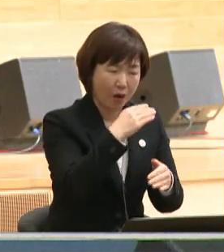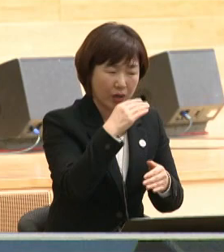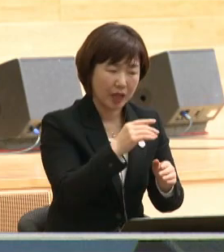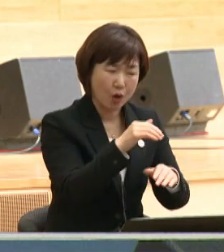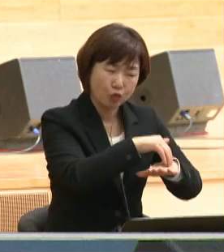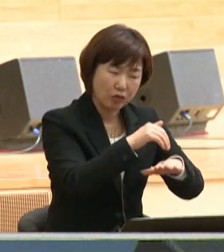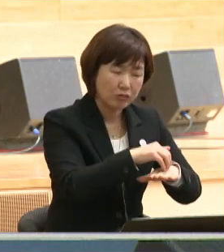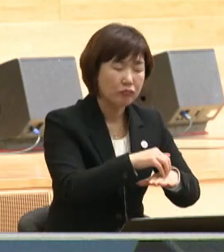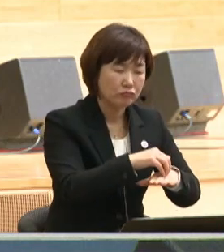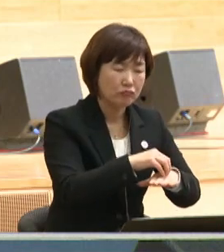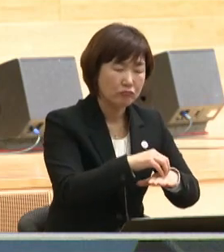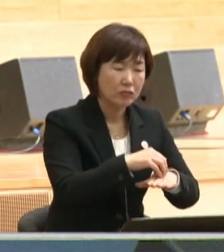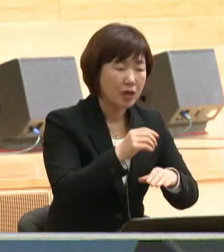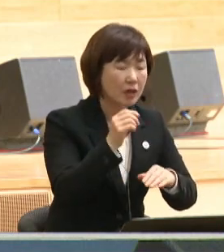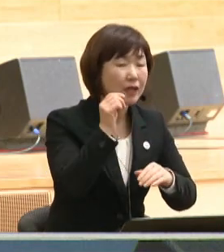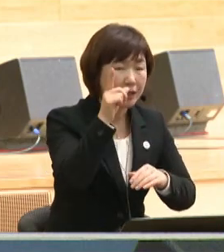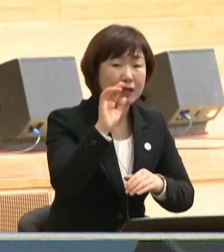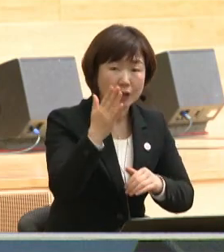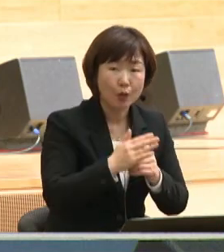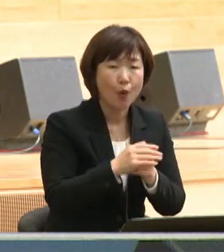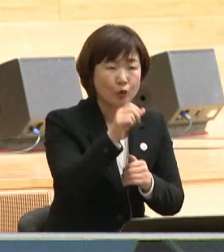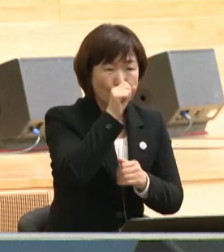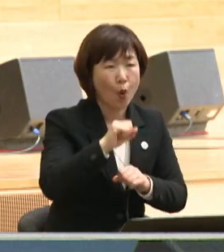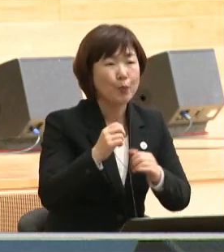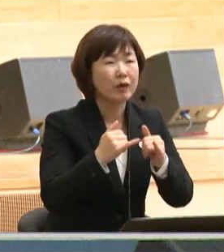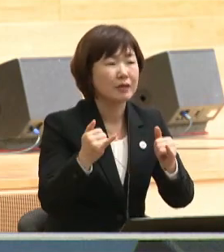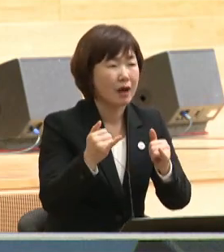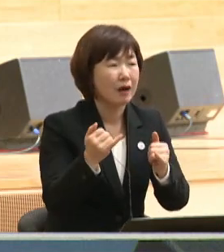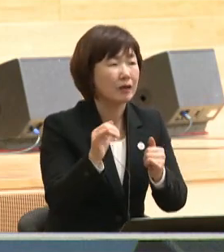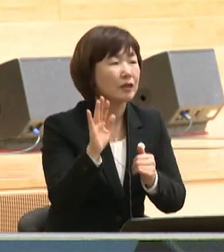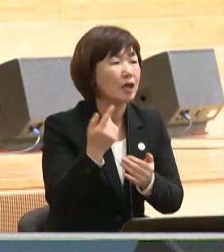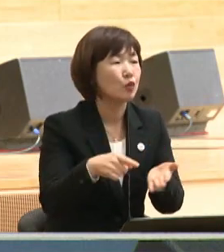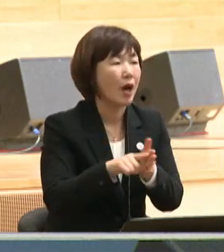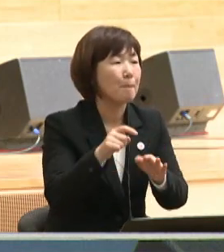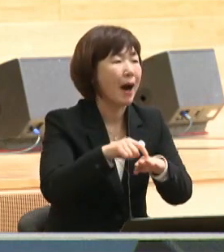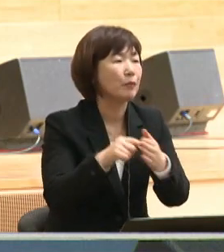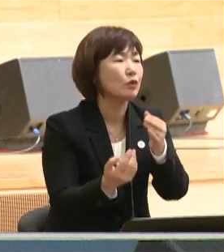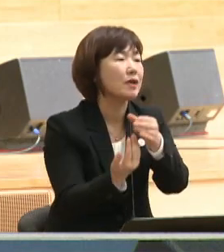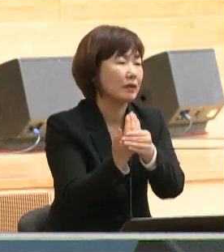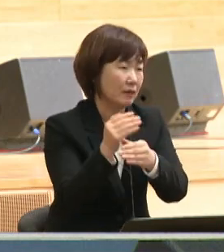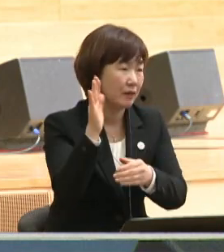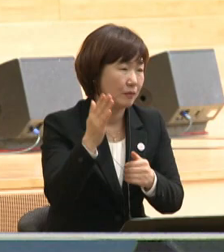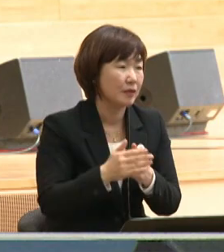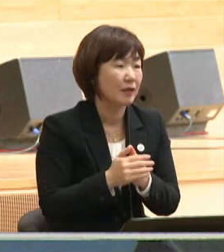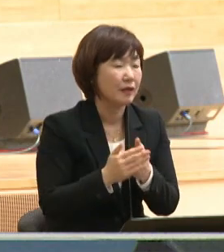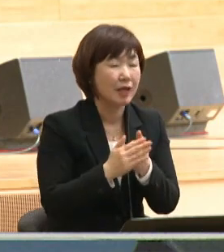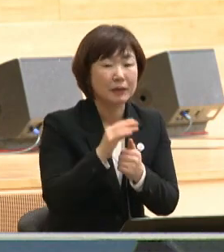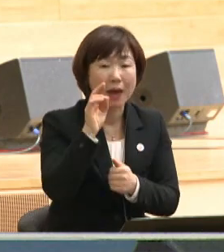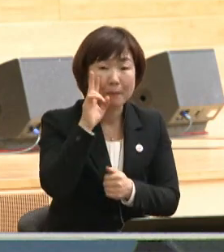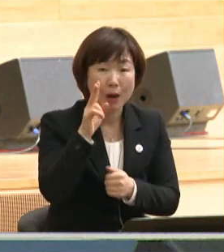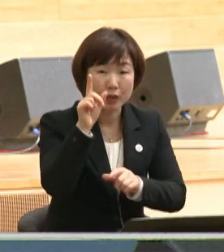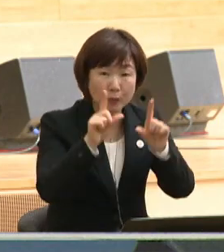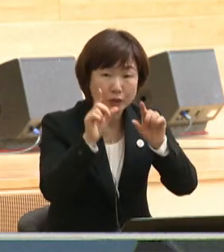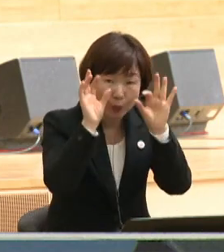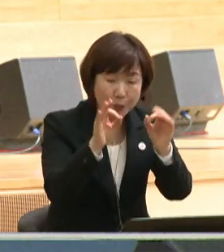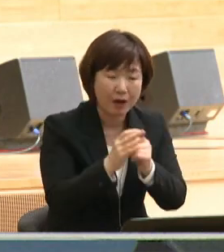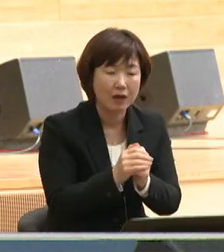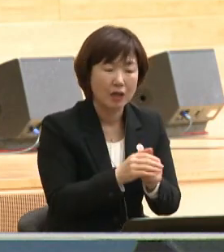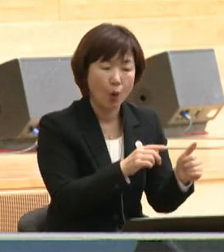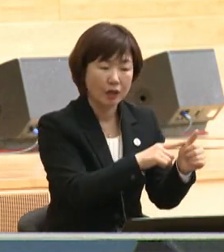좋은 병사가 되기 위한 마음도 생기게 되더라는 것입니다 그래서 바울을 보시면 디모데에게 권면할